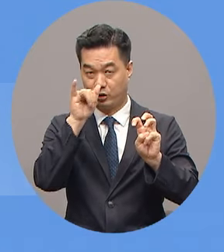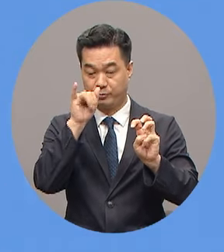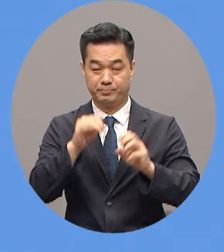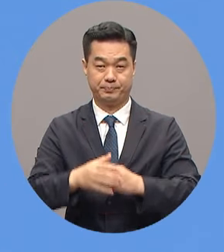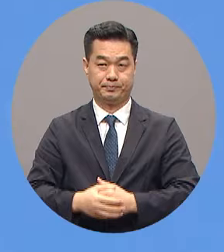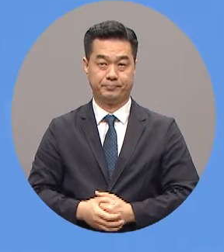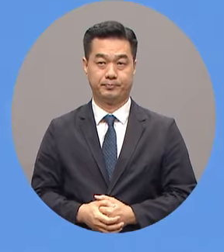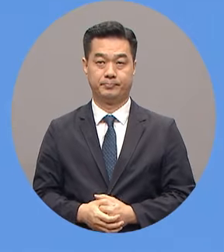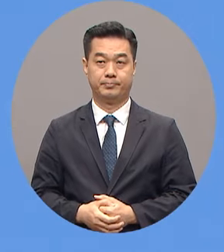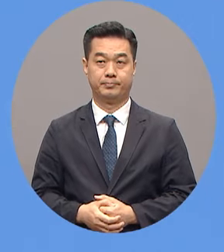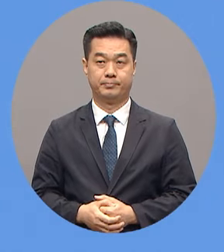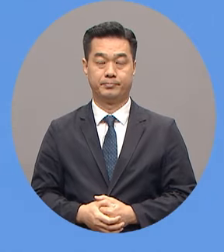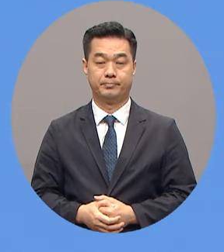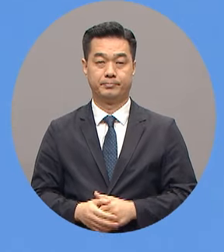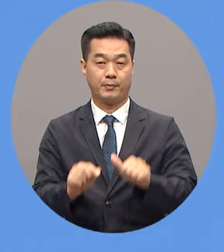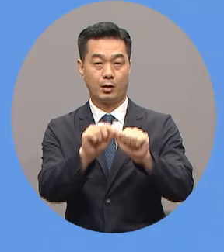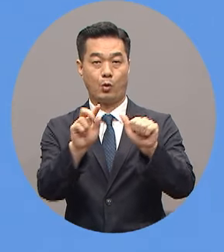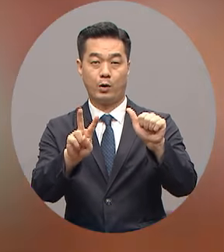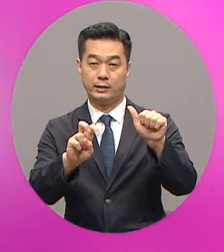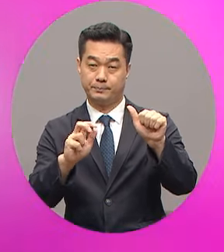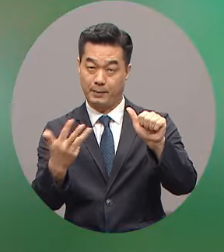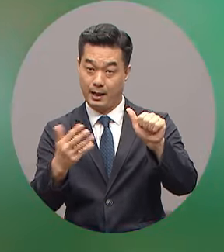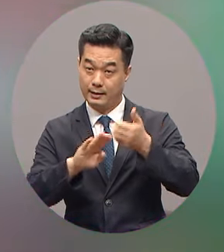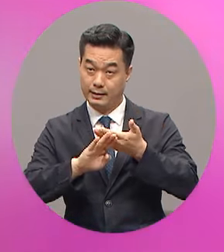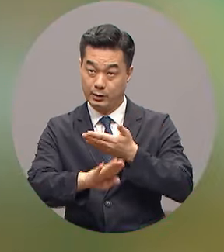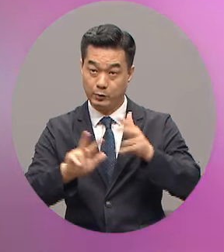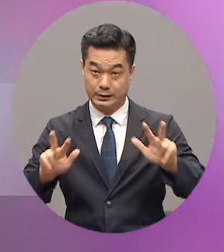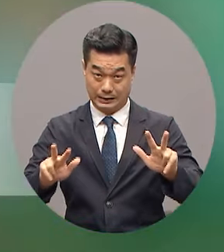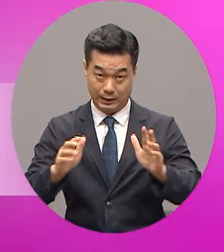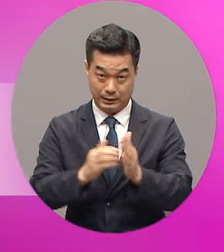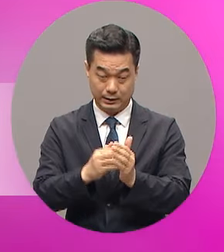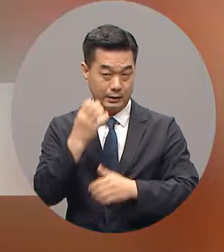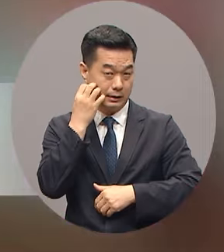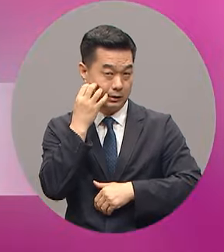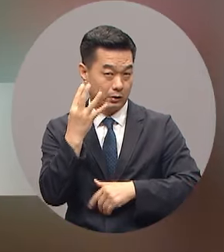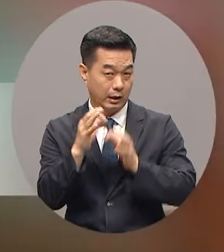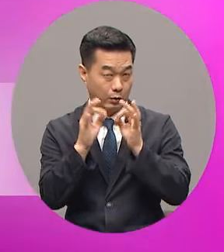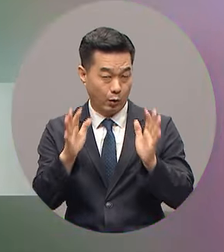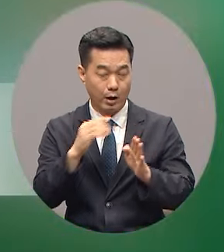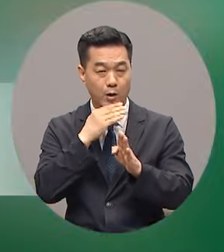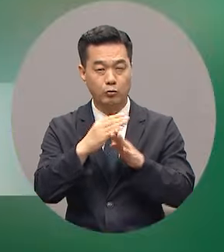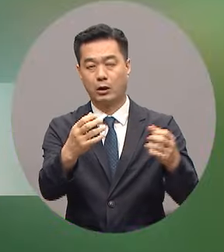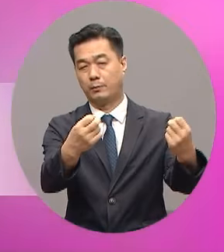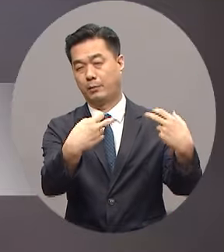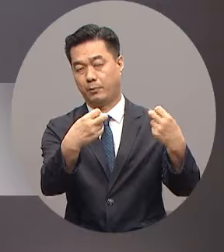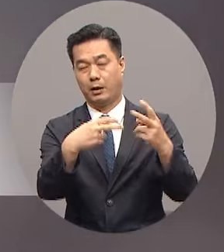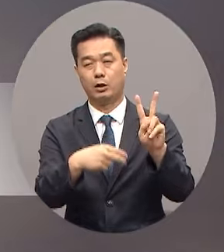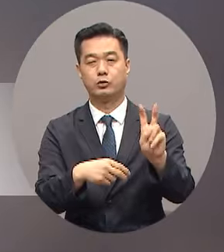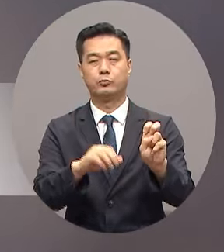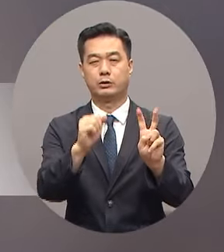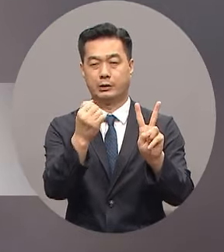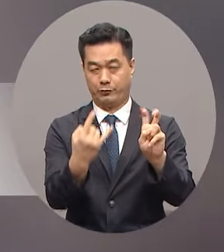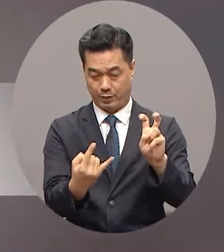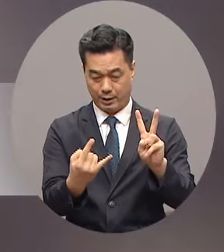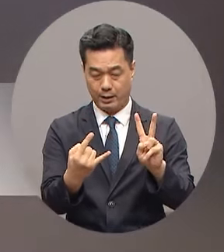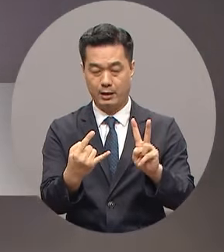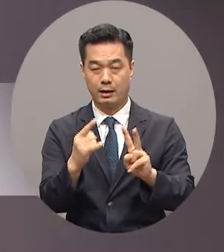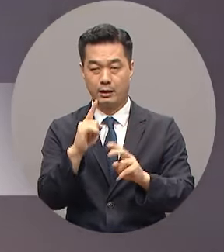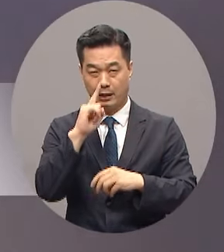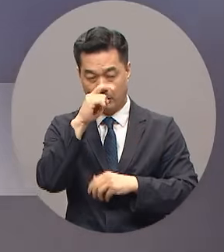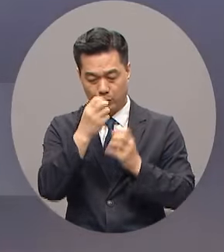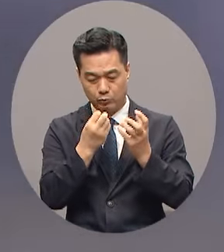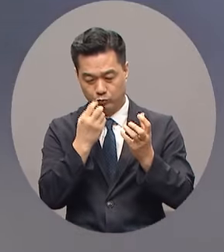파악됐습니다 지난 5월 28일 이후 오늘까지 약 넉 달 동안 북한은 모두 22차례 쓰레기 풍선을